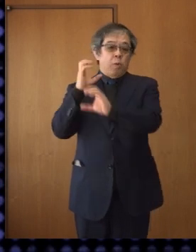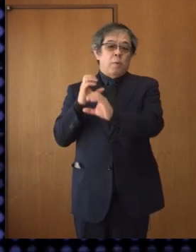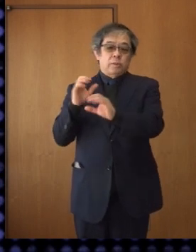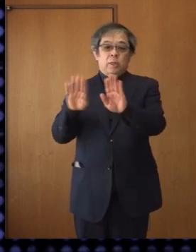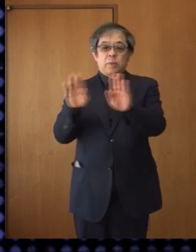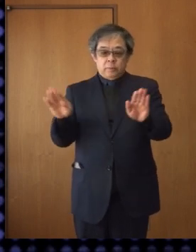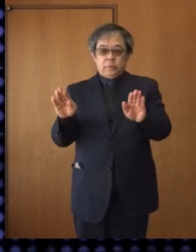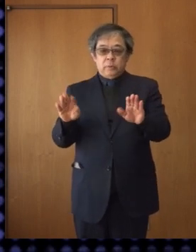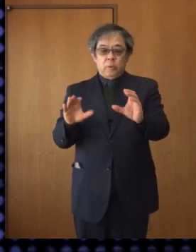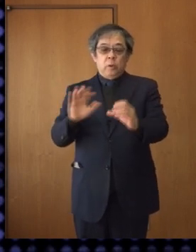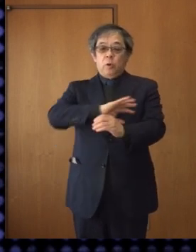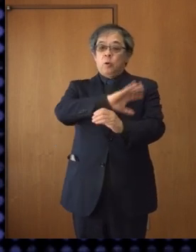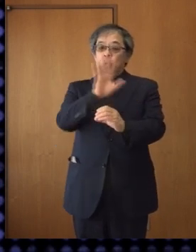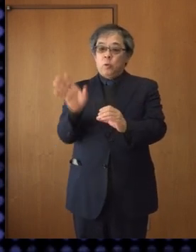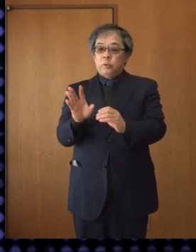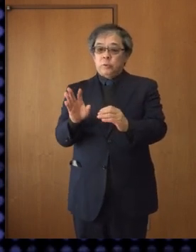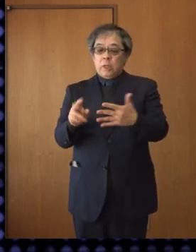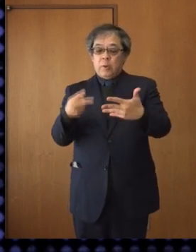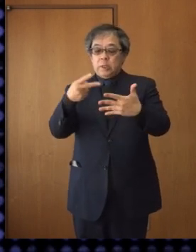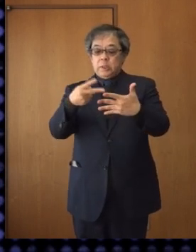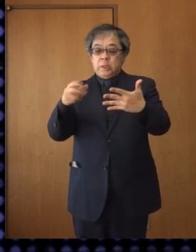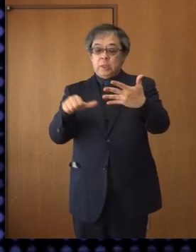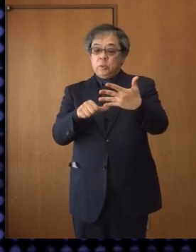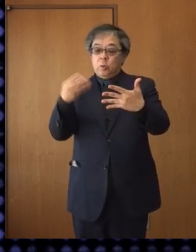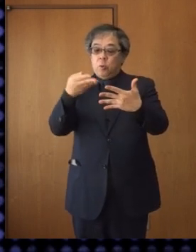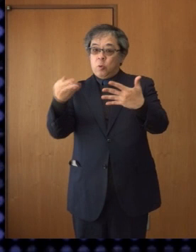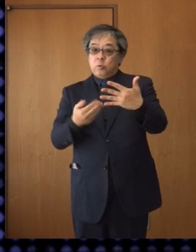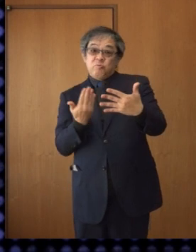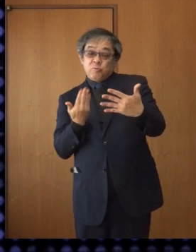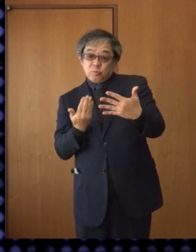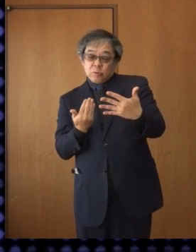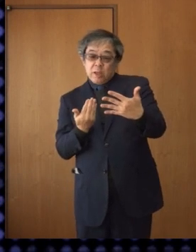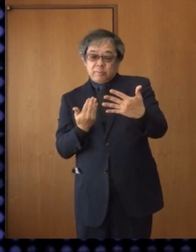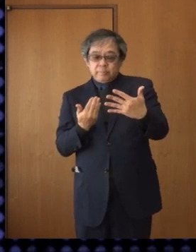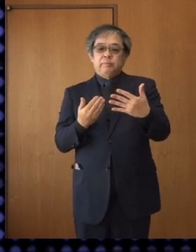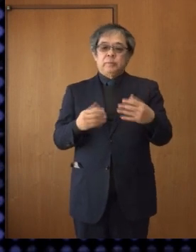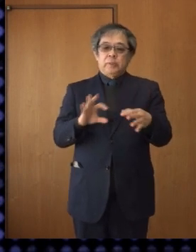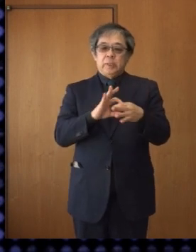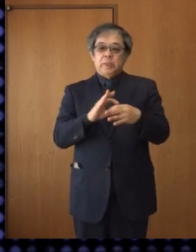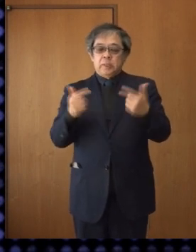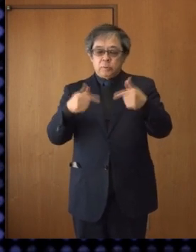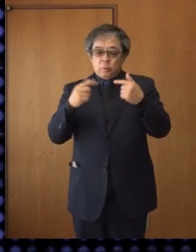5類への移行直前でしたが、連日活況を呈しました。